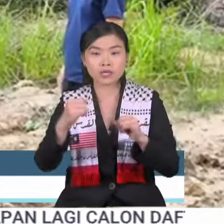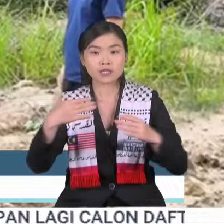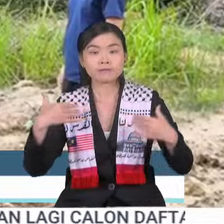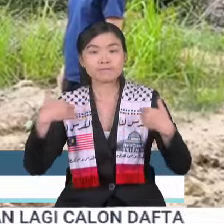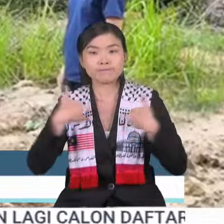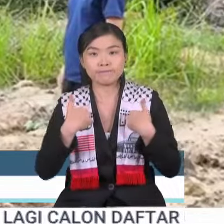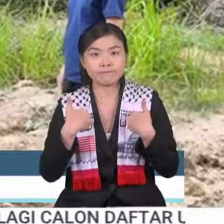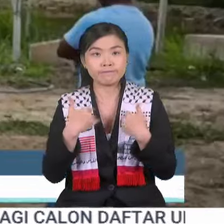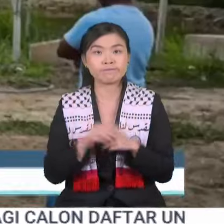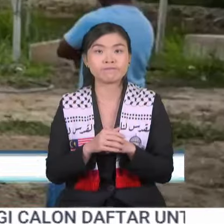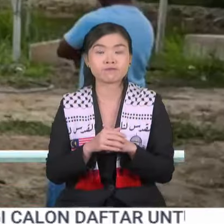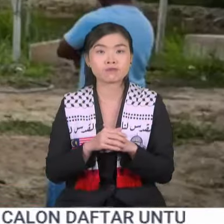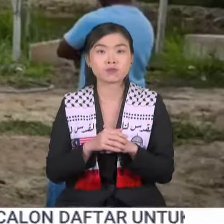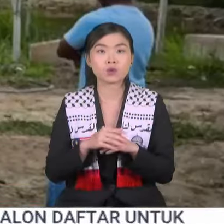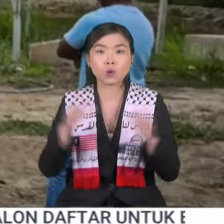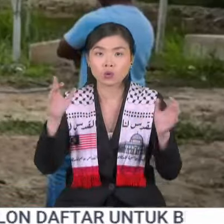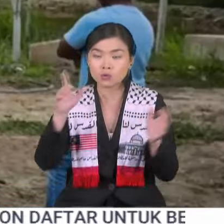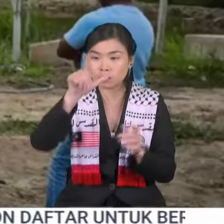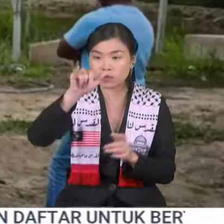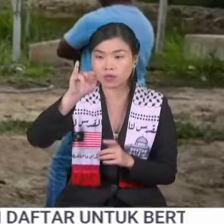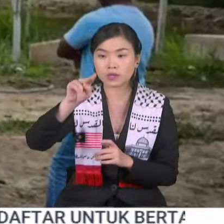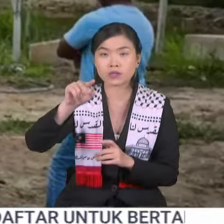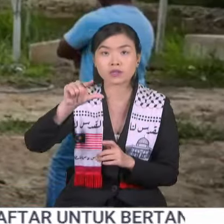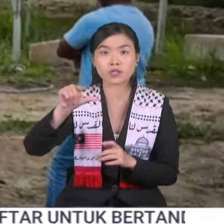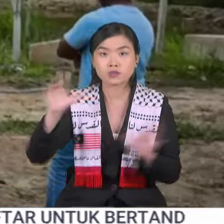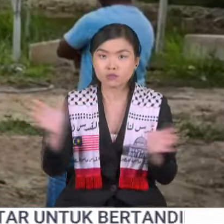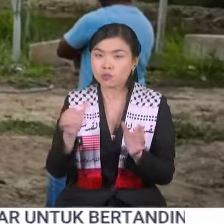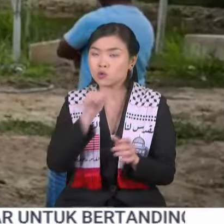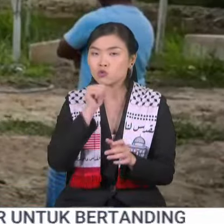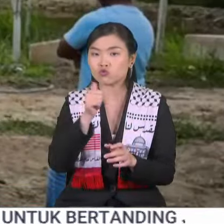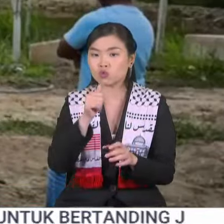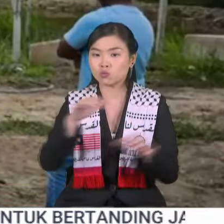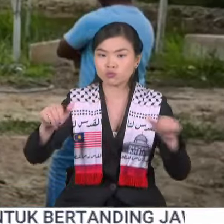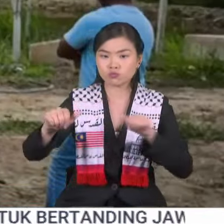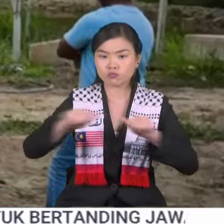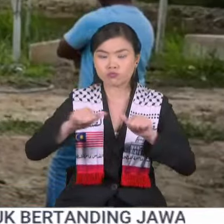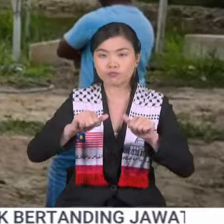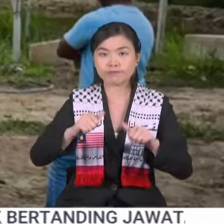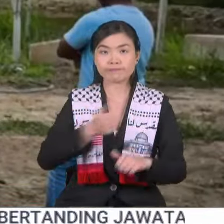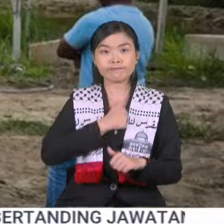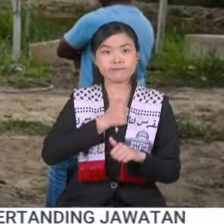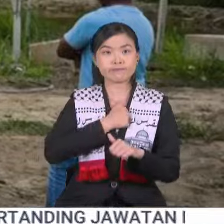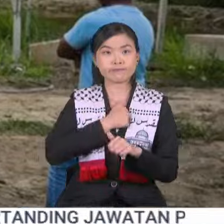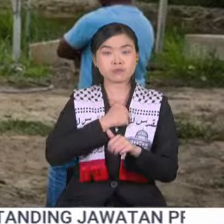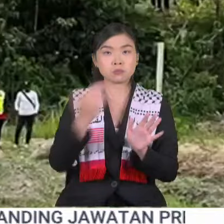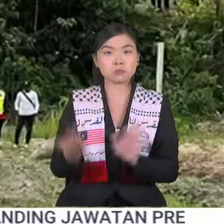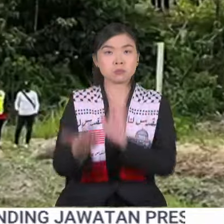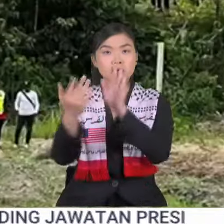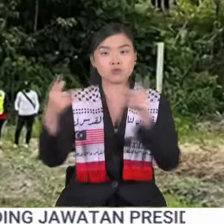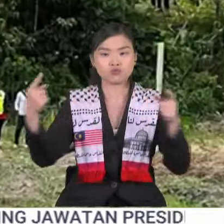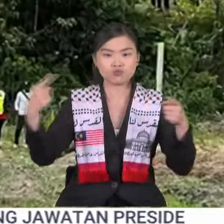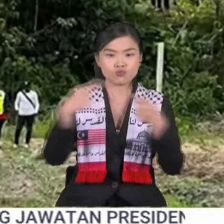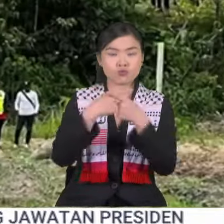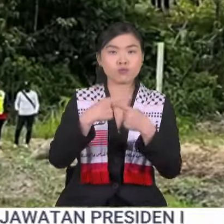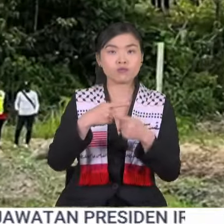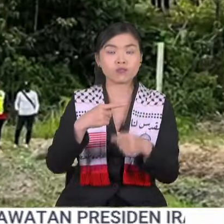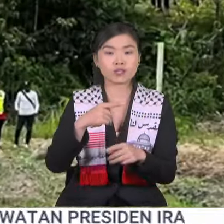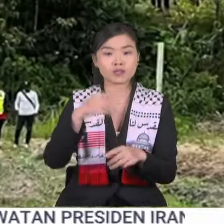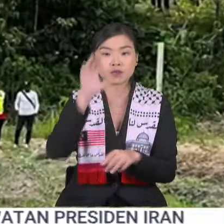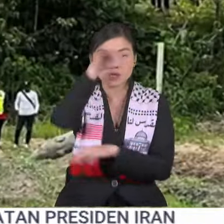Liang turut menggesa orang ramai untuk tidak mengambil tindakan sendiri dalam mendepani konflik gajah manusia.